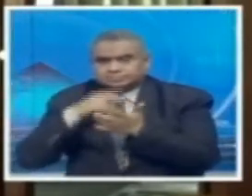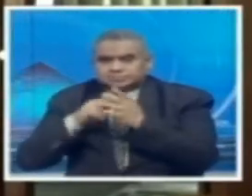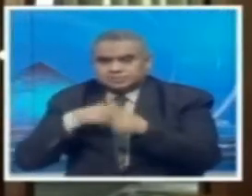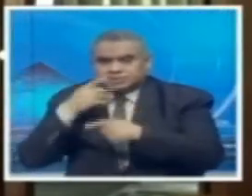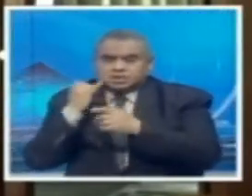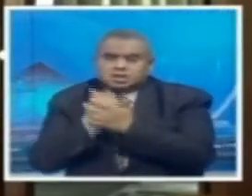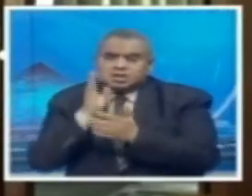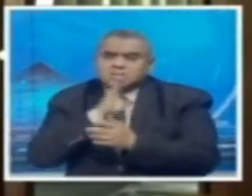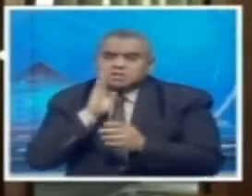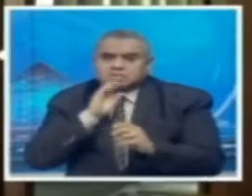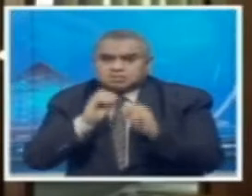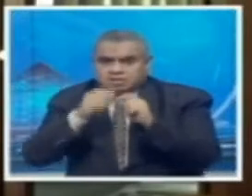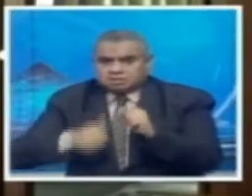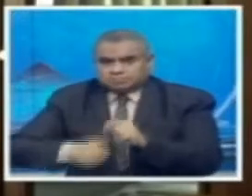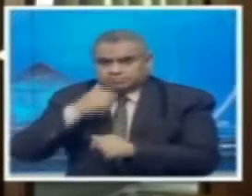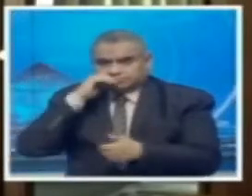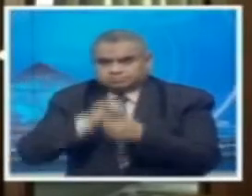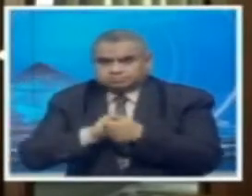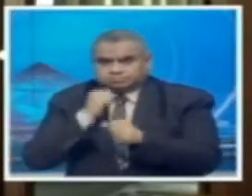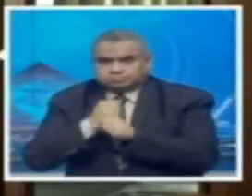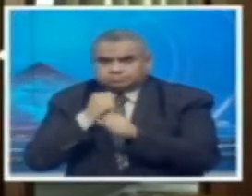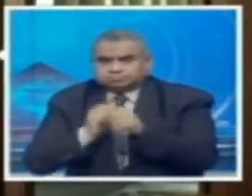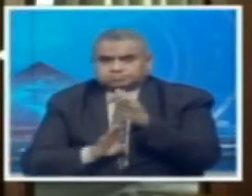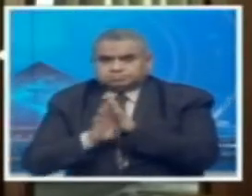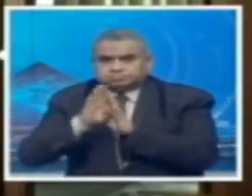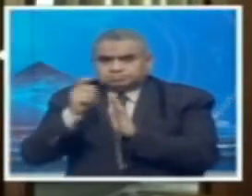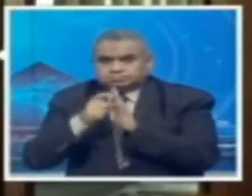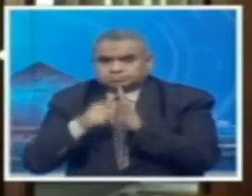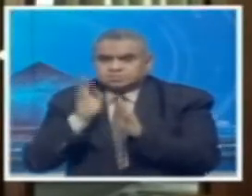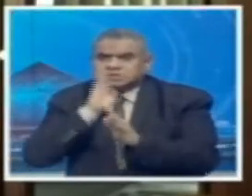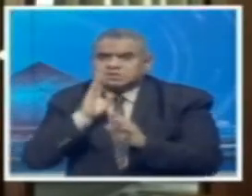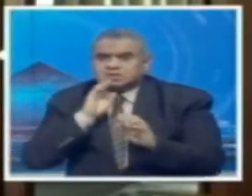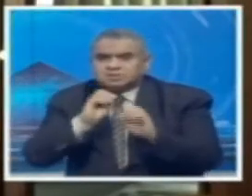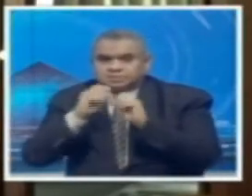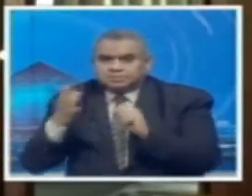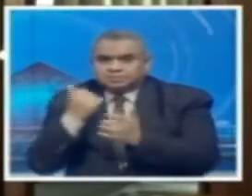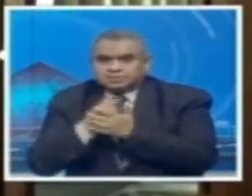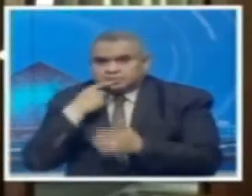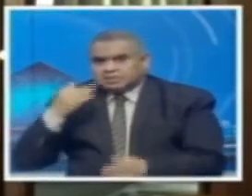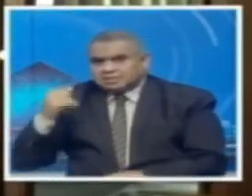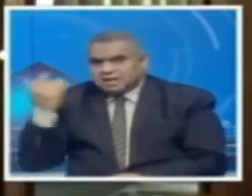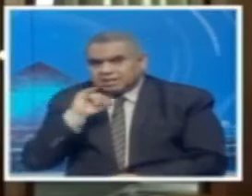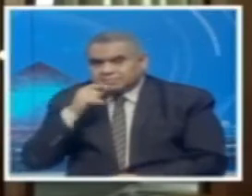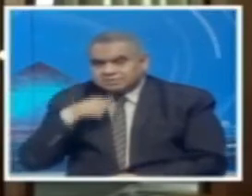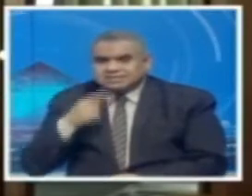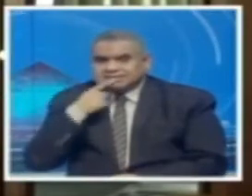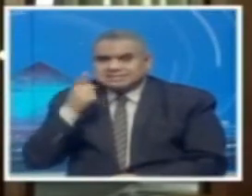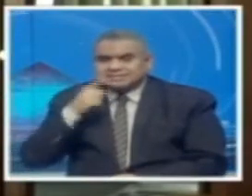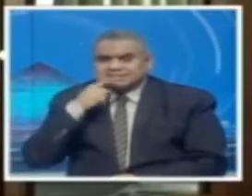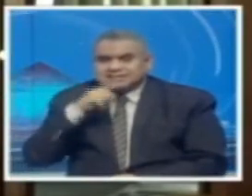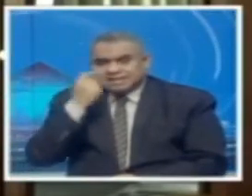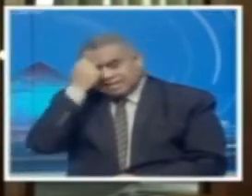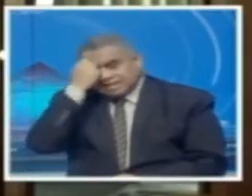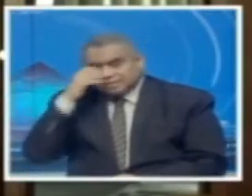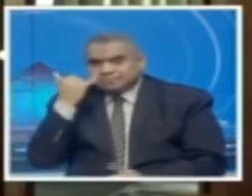أعماله أقل من 1,000,000 جنيه وأقسمهم لثلاث مراحل. المرحلة الأولى اللي أقل من 250,000 جنيه هاخد منه ضريبة سنوية 1,000 جنيه، طب